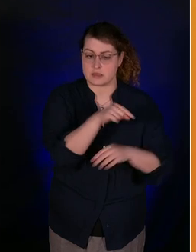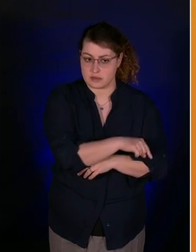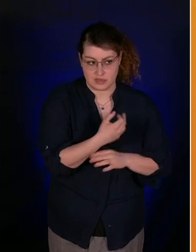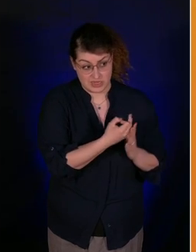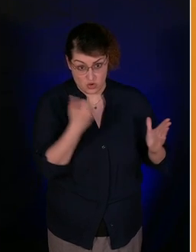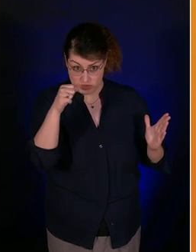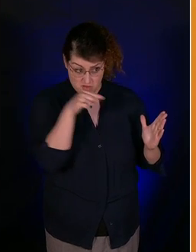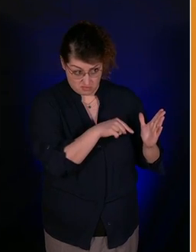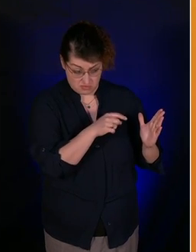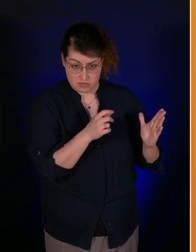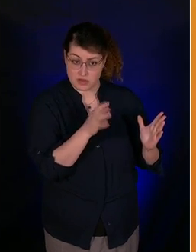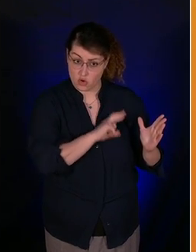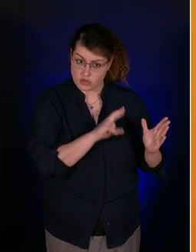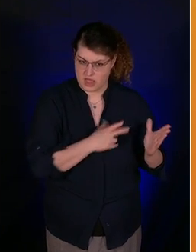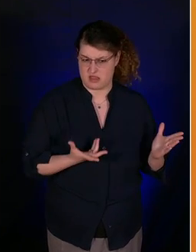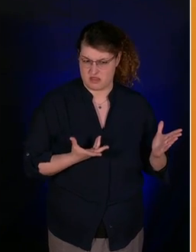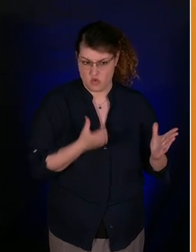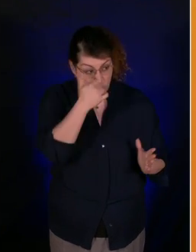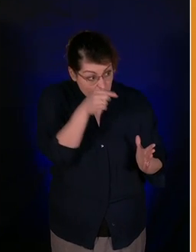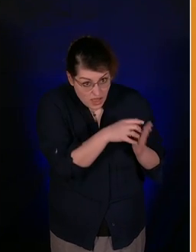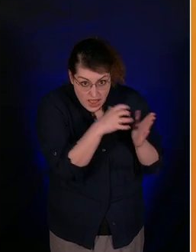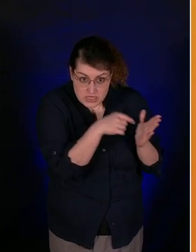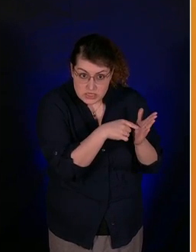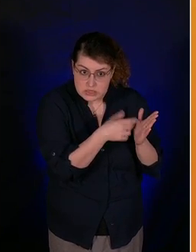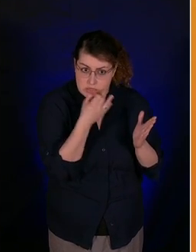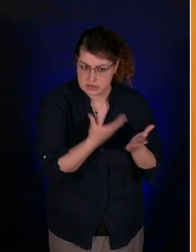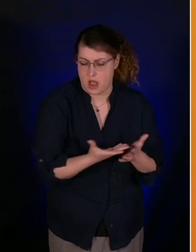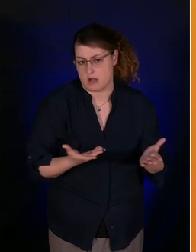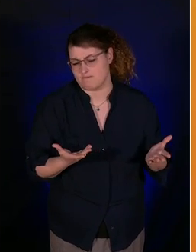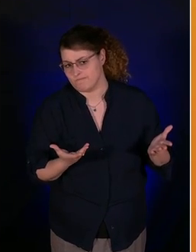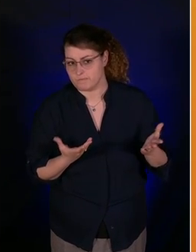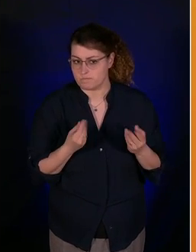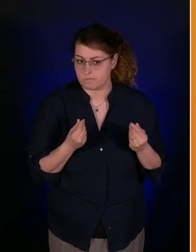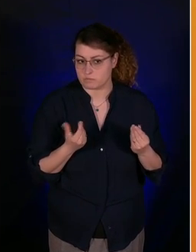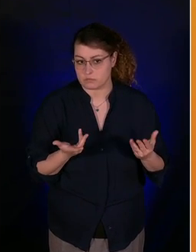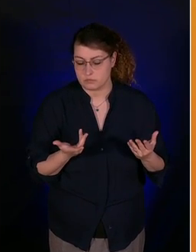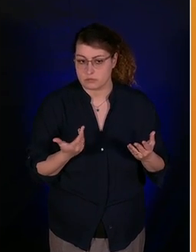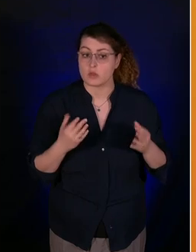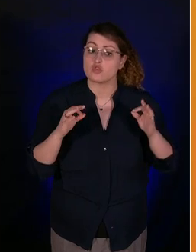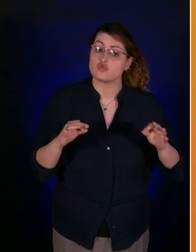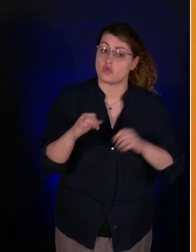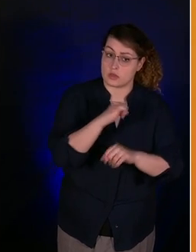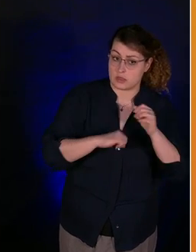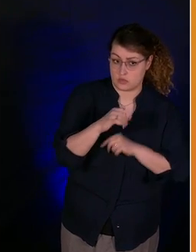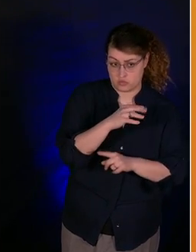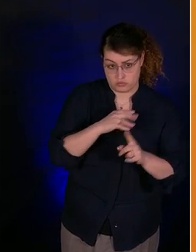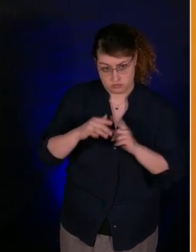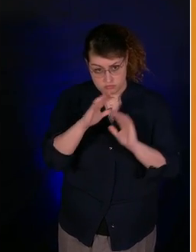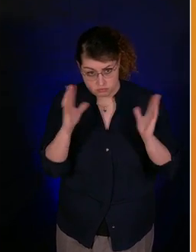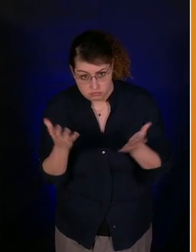retraite. C'est quand même problématique. Donc, la Fédération des organismes sociaux est comme beaucoup dans la CGT...